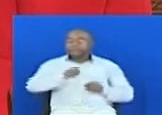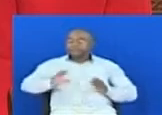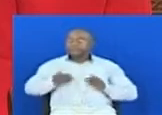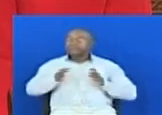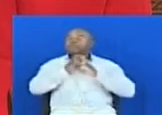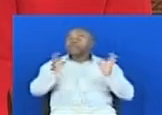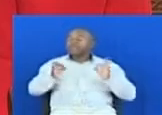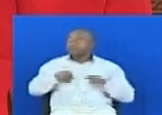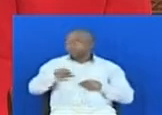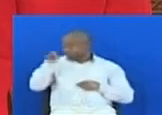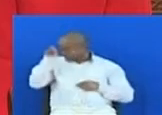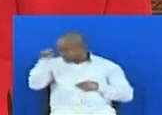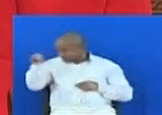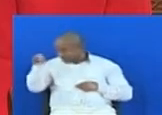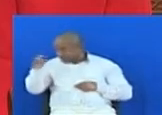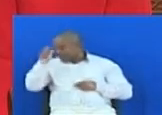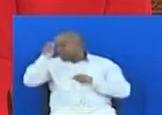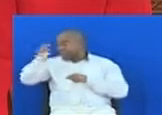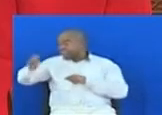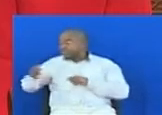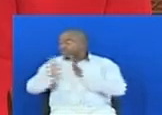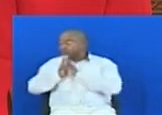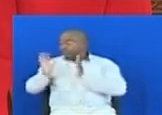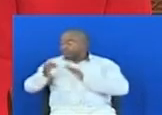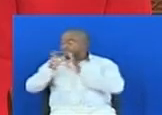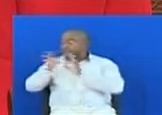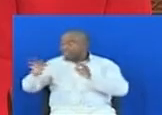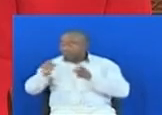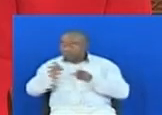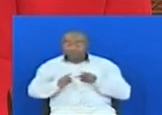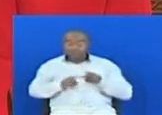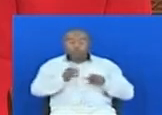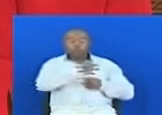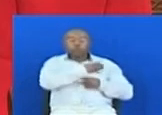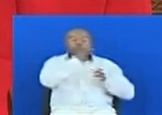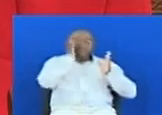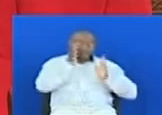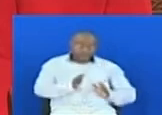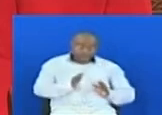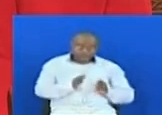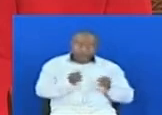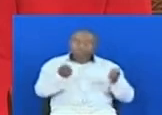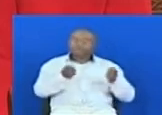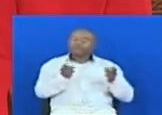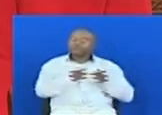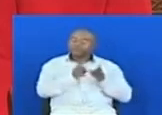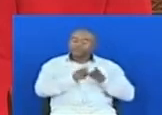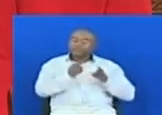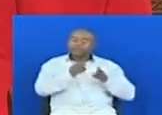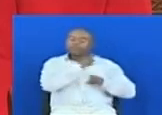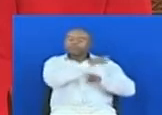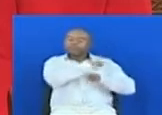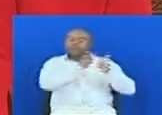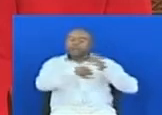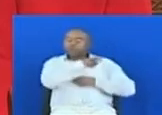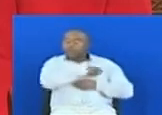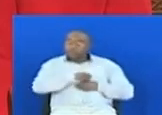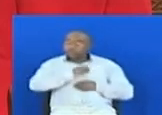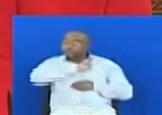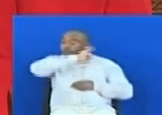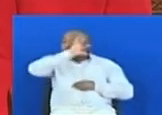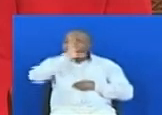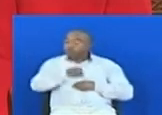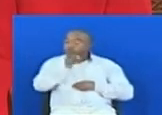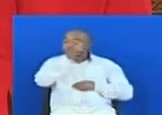spika tunakuombea maisha marefu, waziri mkuu tunamwombea maisha marefu, makamu wa rais tunamwombea maisha marefu, na Watanzania kwa ujumla